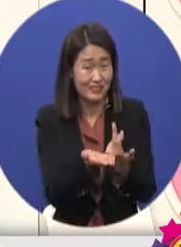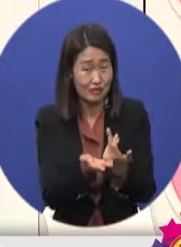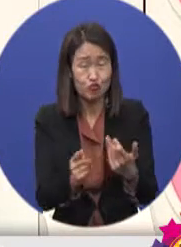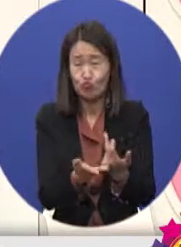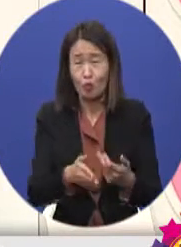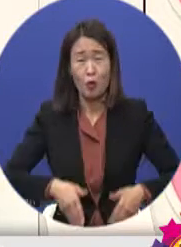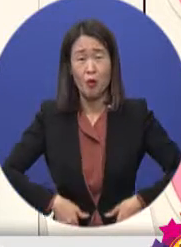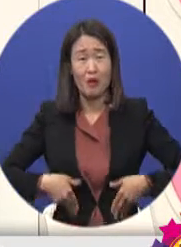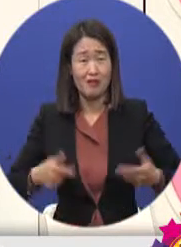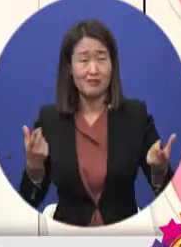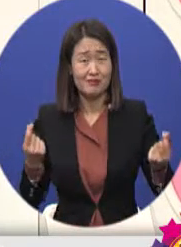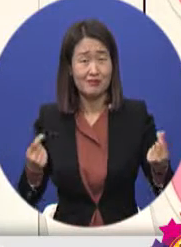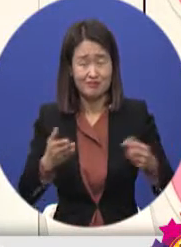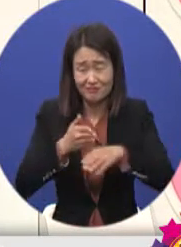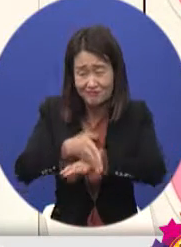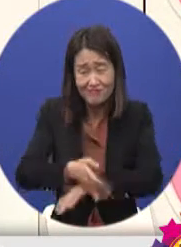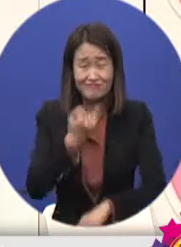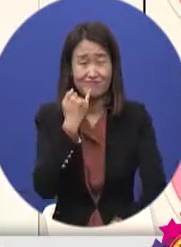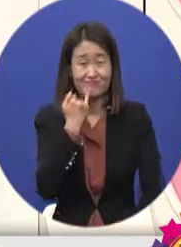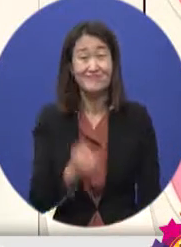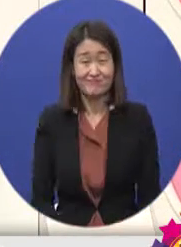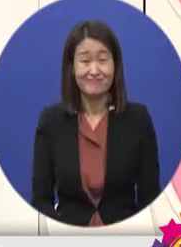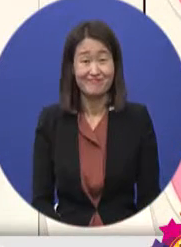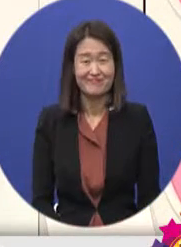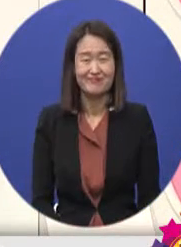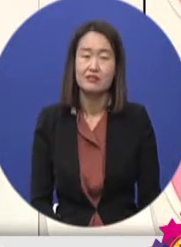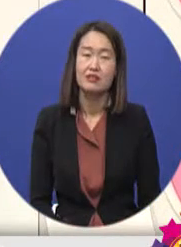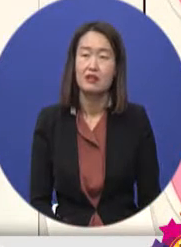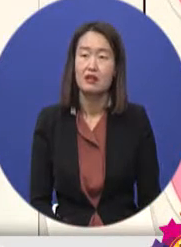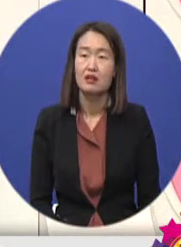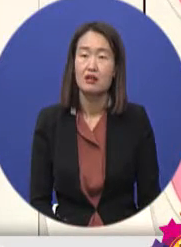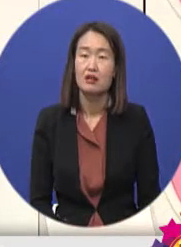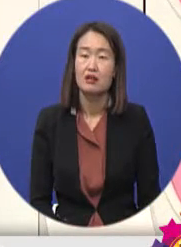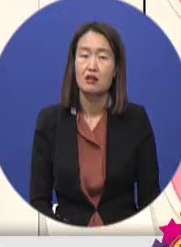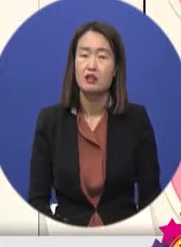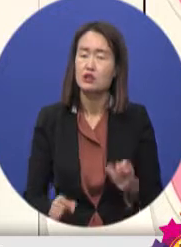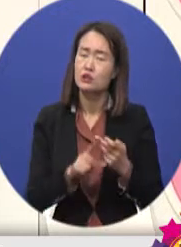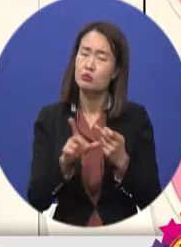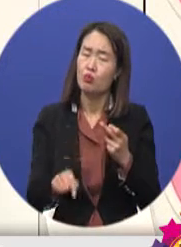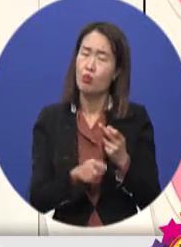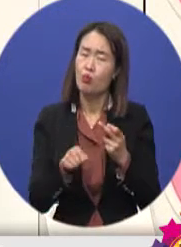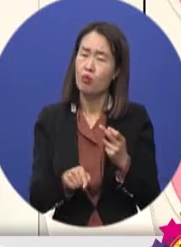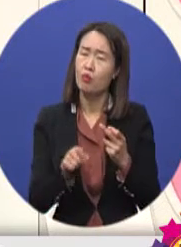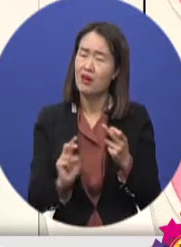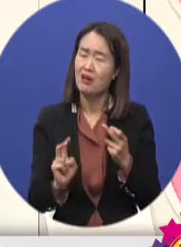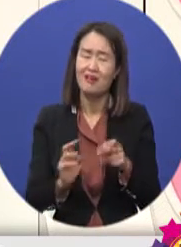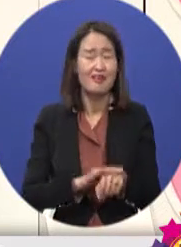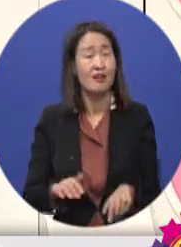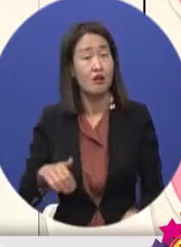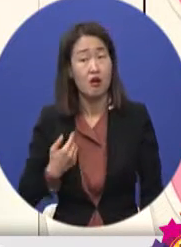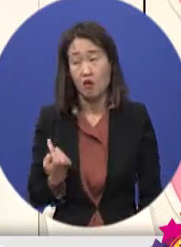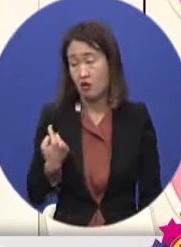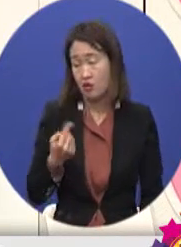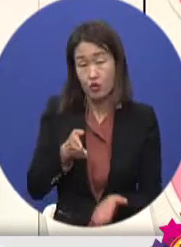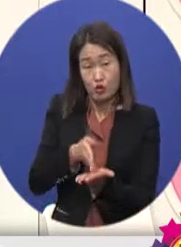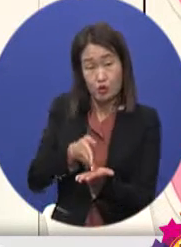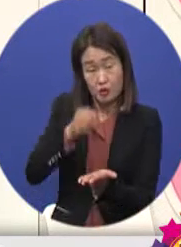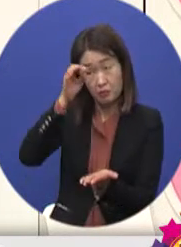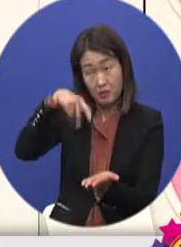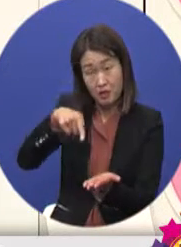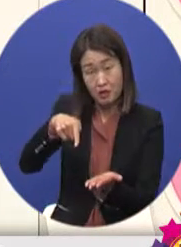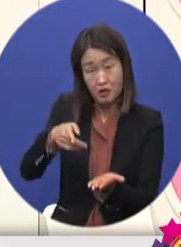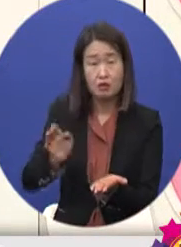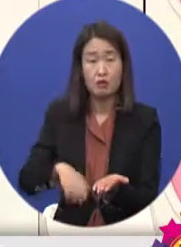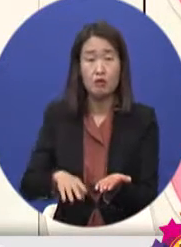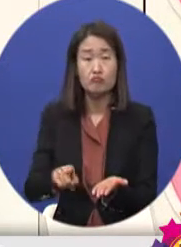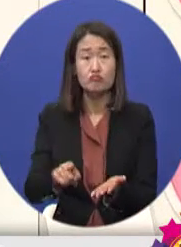제주도는 따뜻하니까요. 예. 이달 예. 막 12월 한 중순 넘어서 할 겁니다 아마. 네, 어제 뉴스를 어디서 봤더니